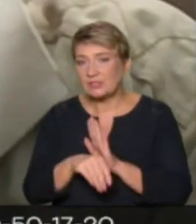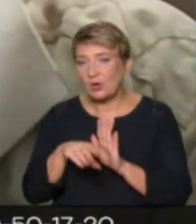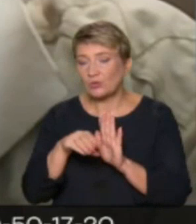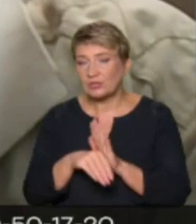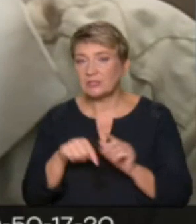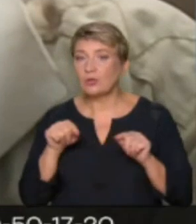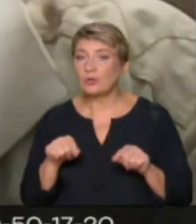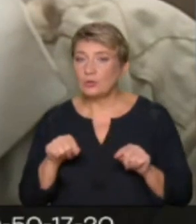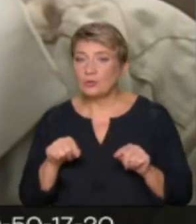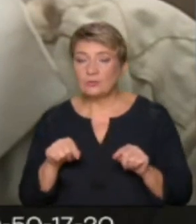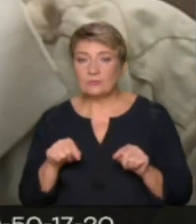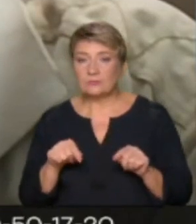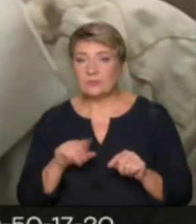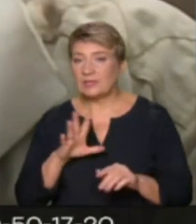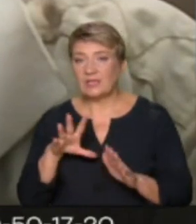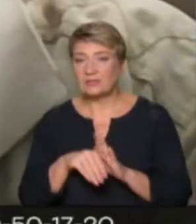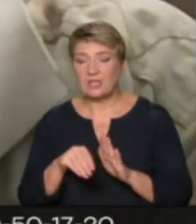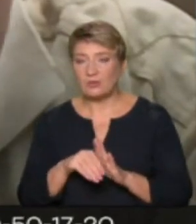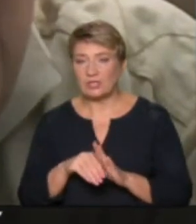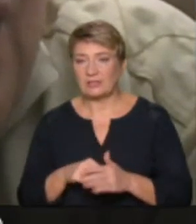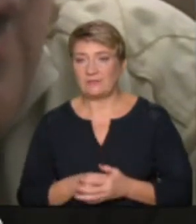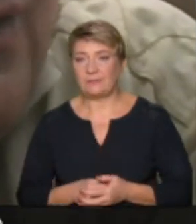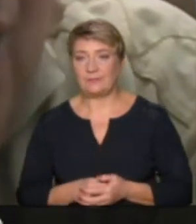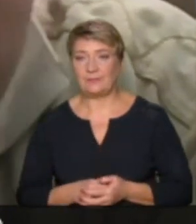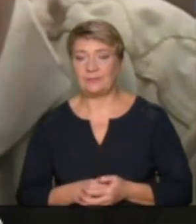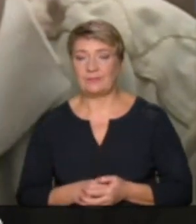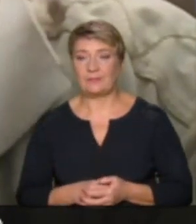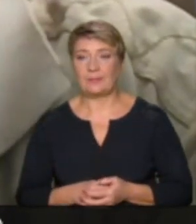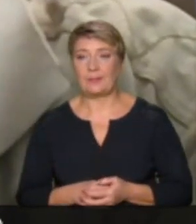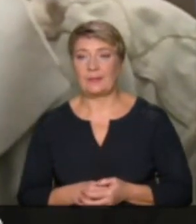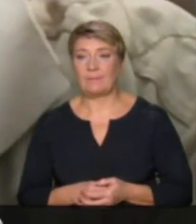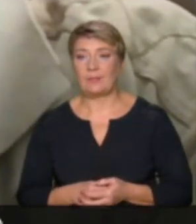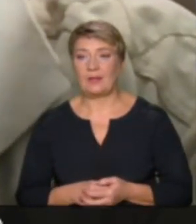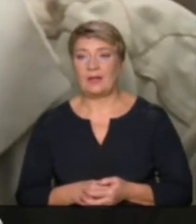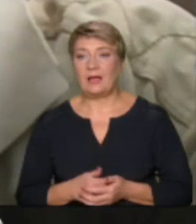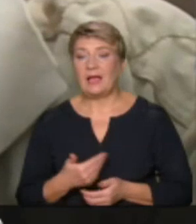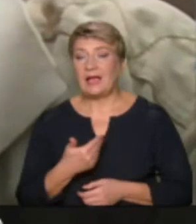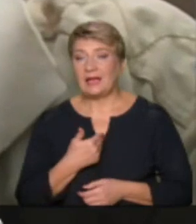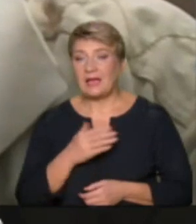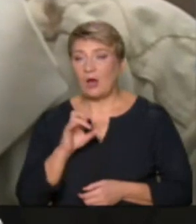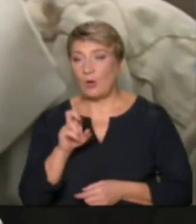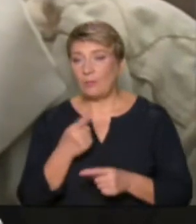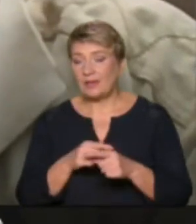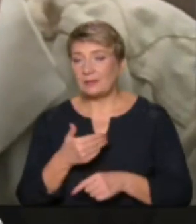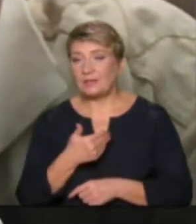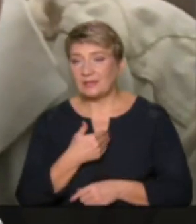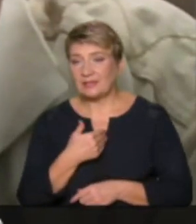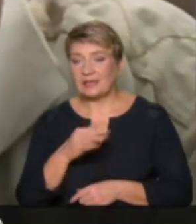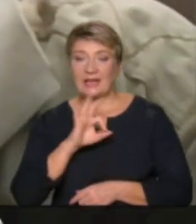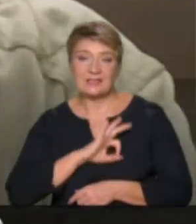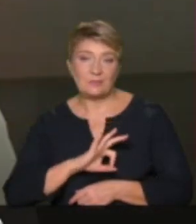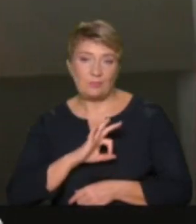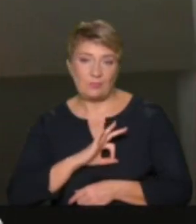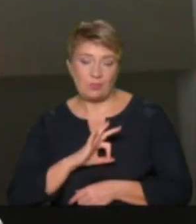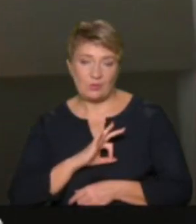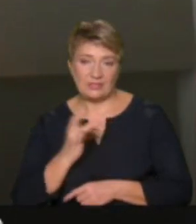тут, ну, от не заощадливо. Да, я об этом и хотел сказать, что использовать ракеты ХЭЦ